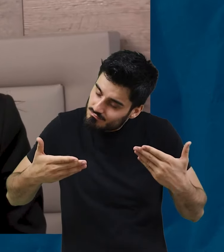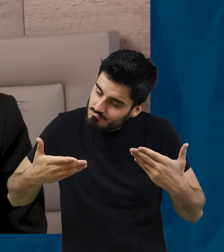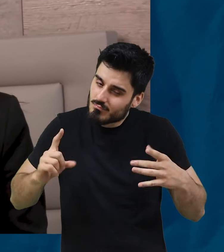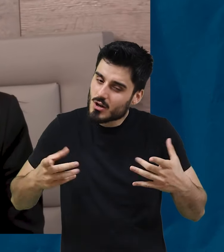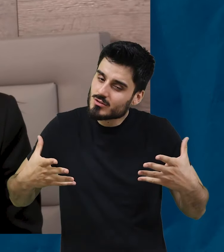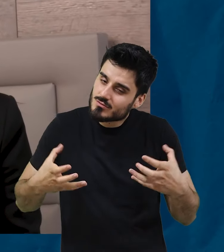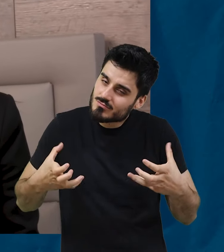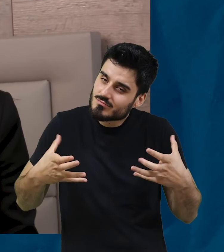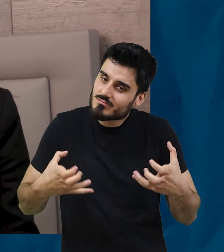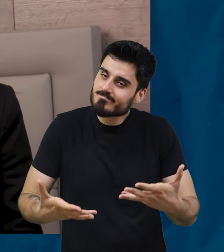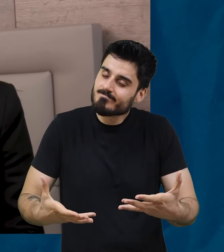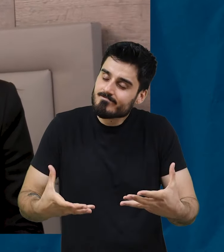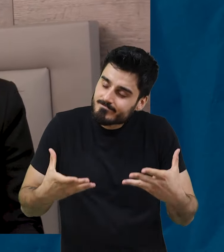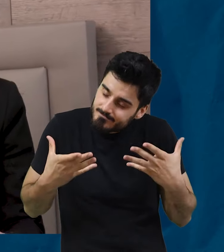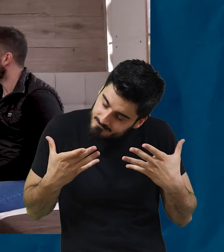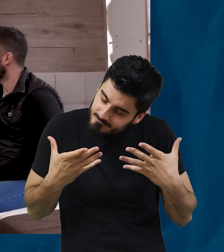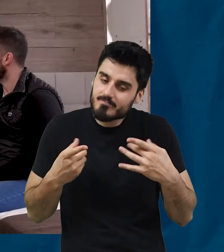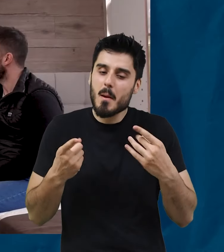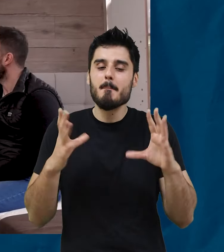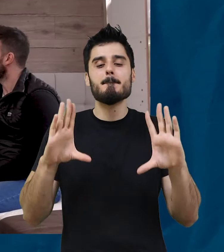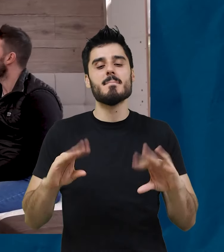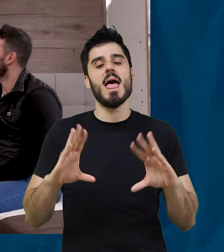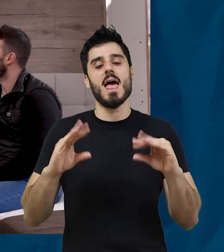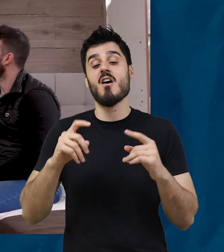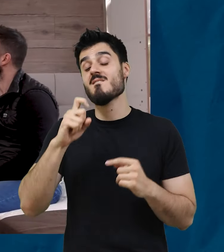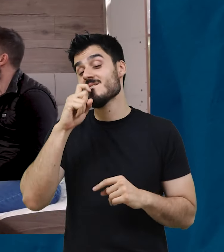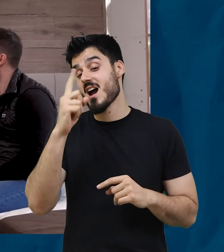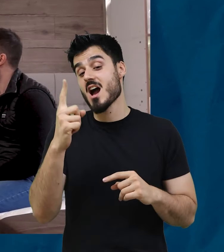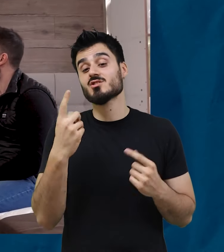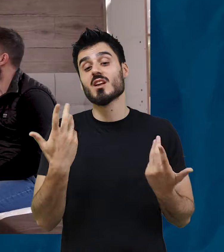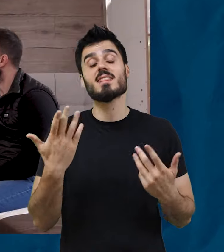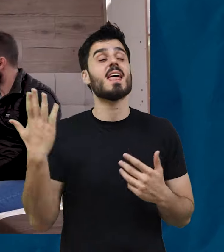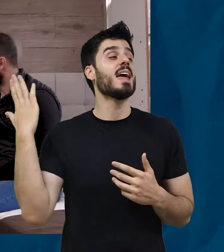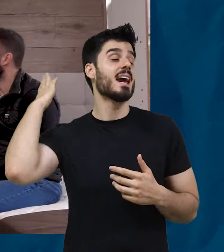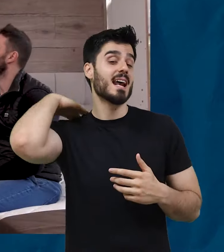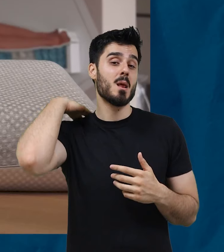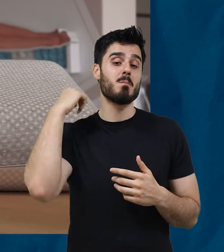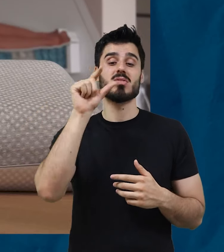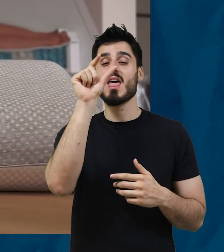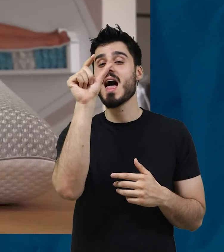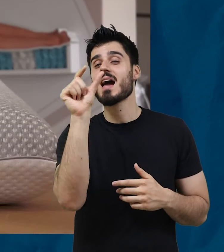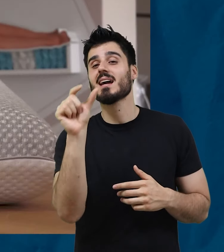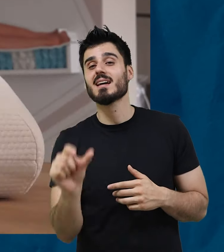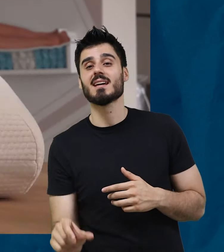да си я мачкат, да си я притискат към себе си. Важно отново е позицията на гръбнака.